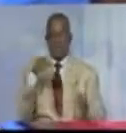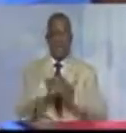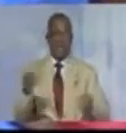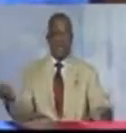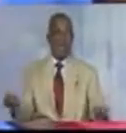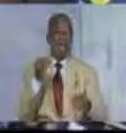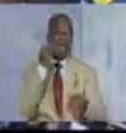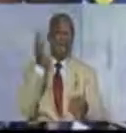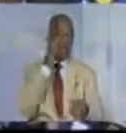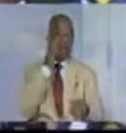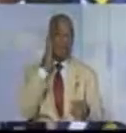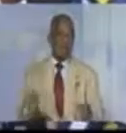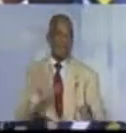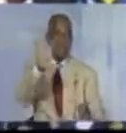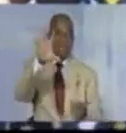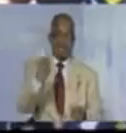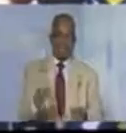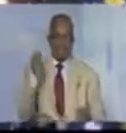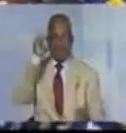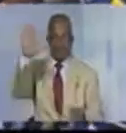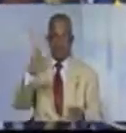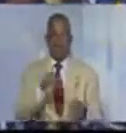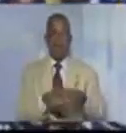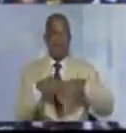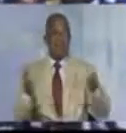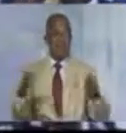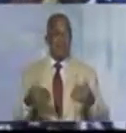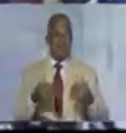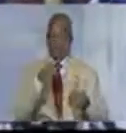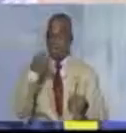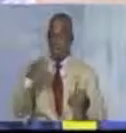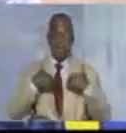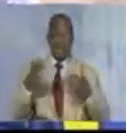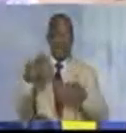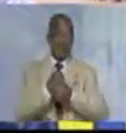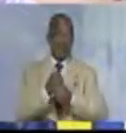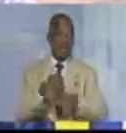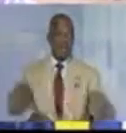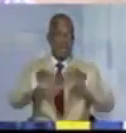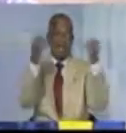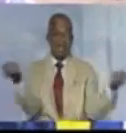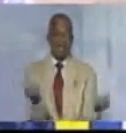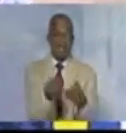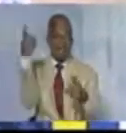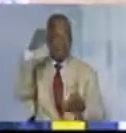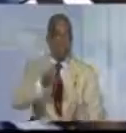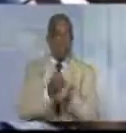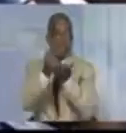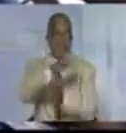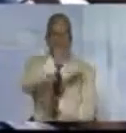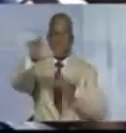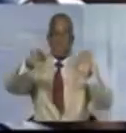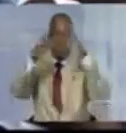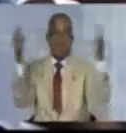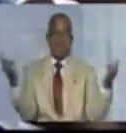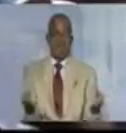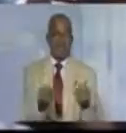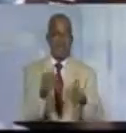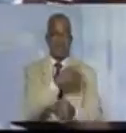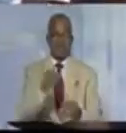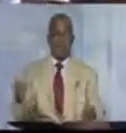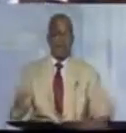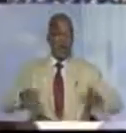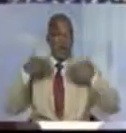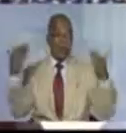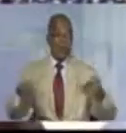ces 50 braves femmes se sont distinguées par leur engagement à se prendre en charge et à aider leurs familles respectives. Ravie de